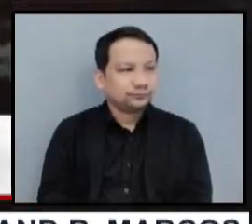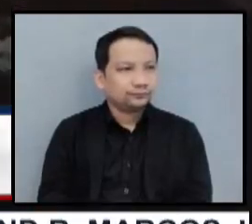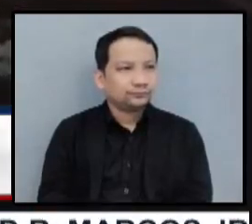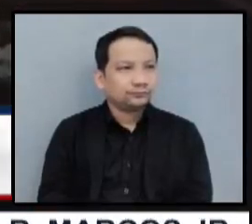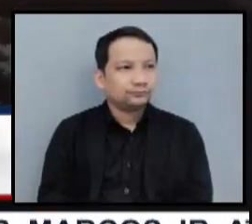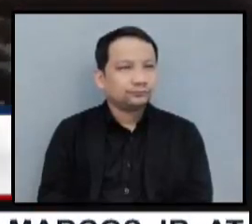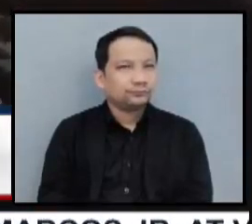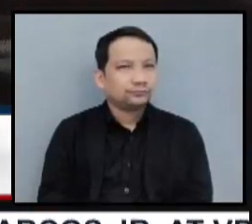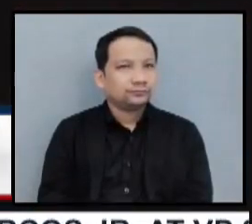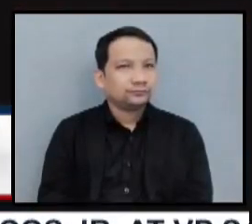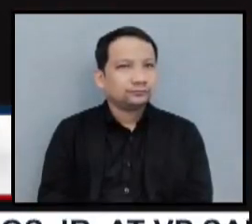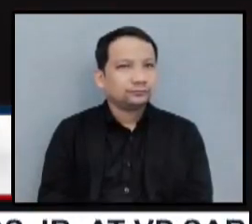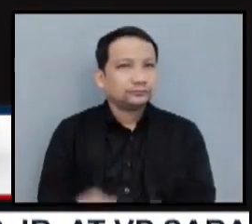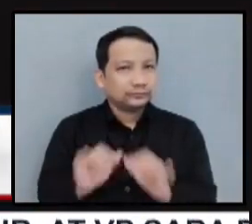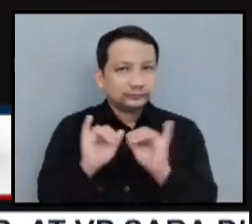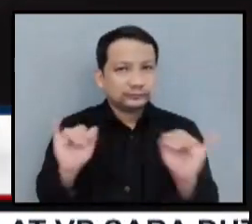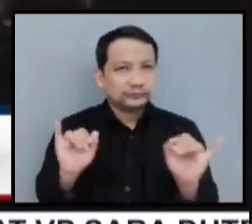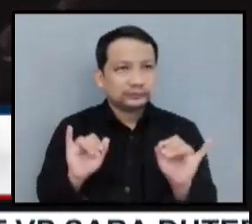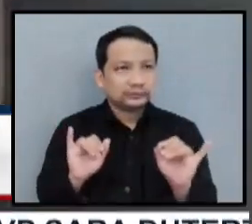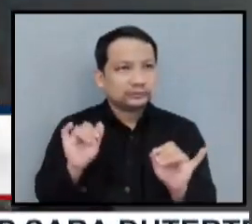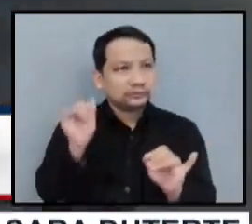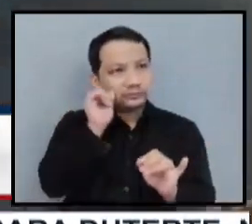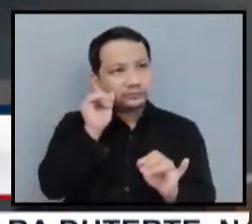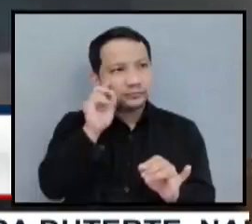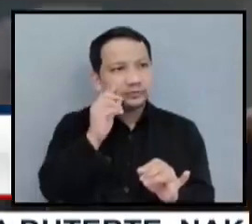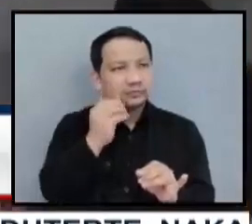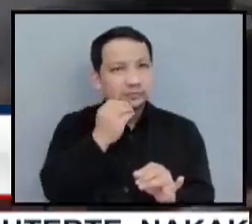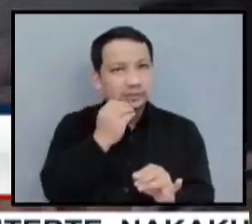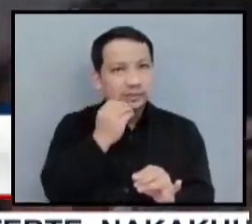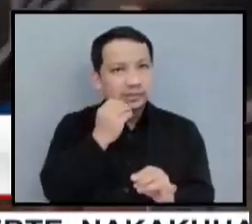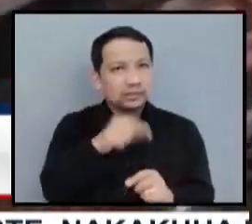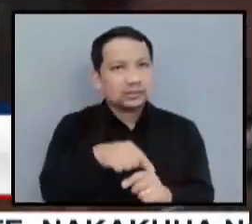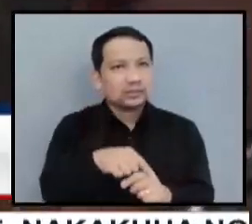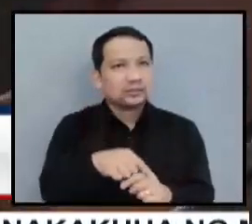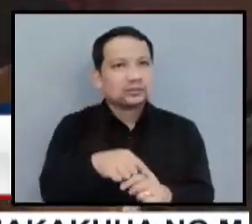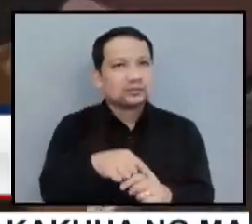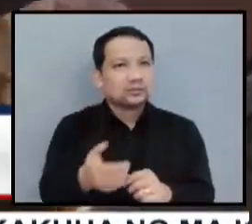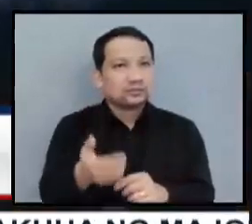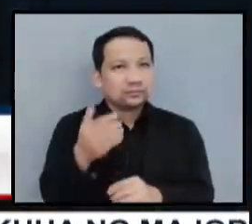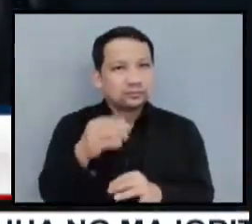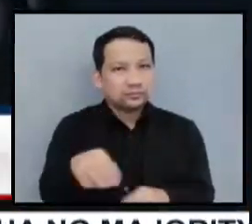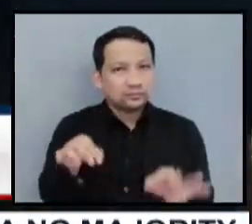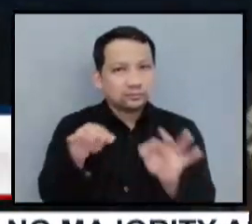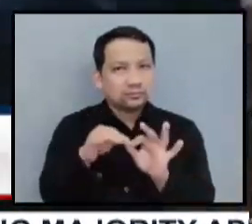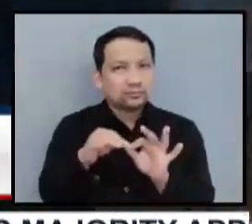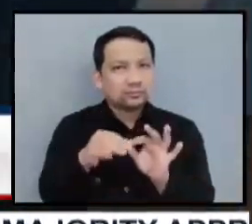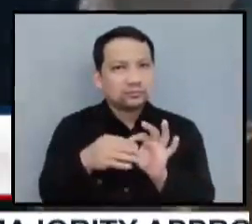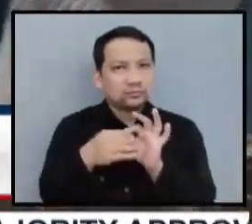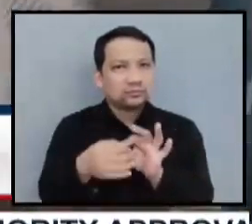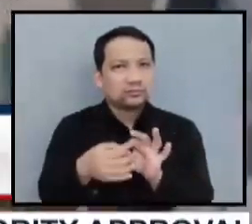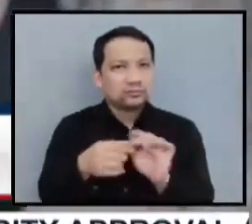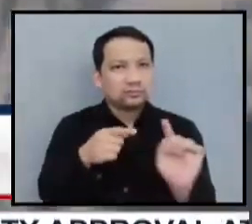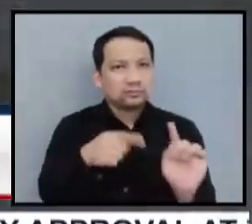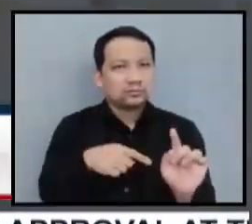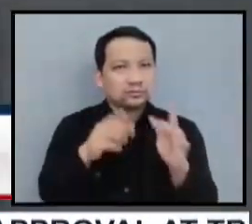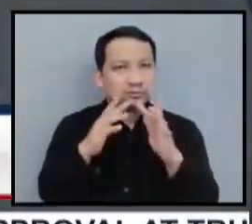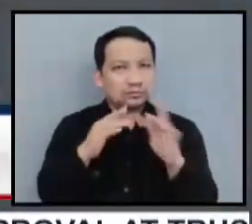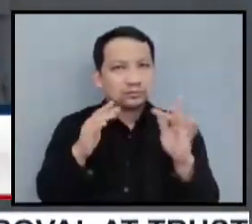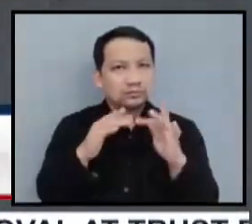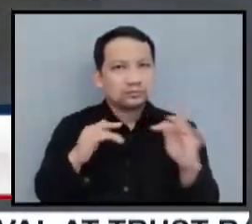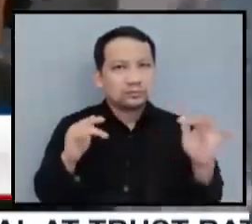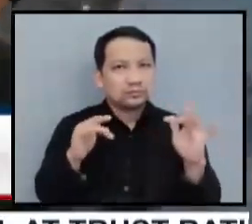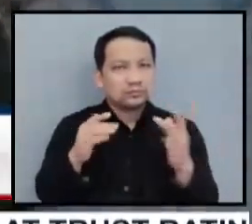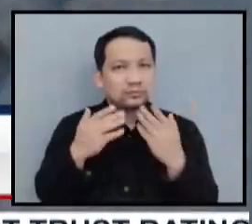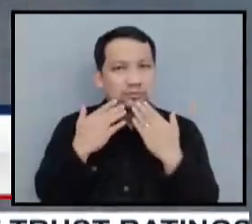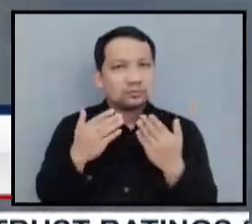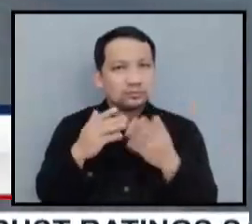Kundi maging sa mga hindi pangkaraniwang pagkain. Tuwing may mga mahahalagang okasyon gaya ng pista, Thanksgiving party